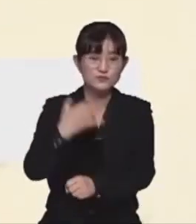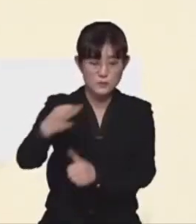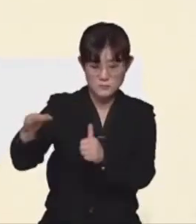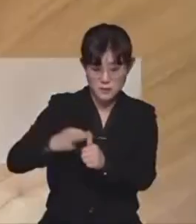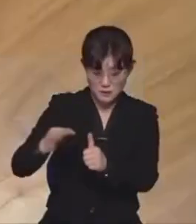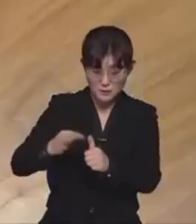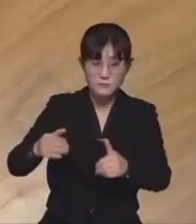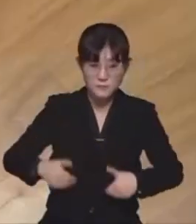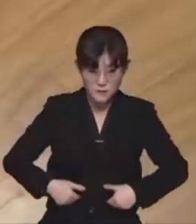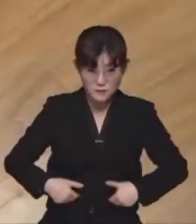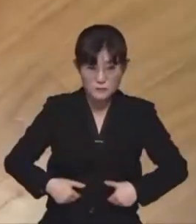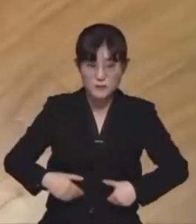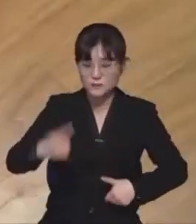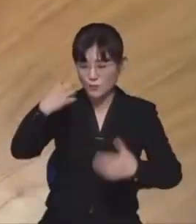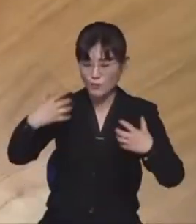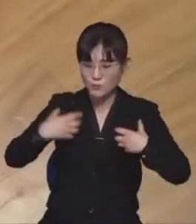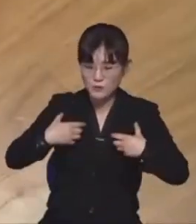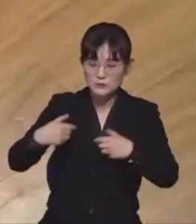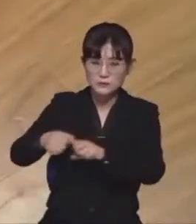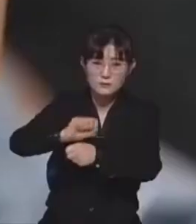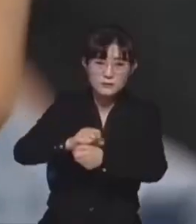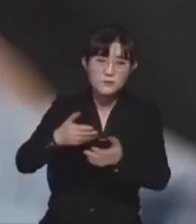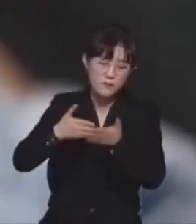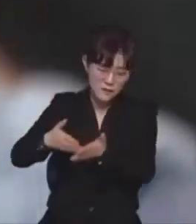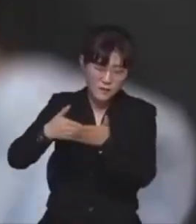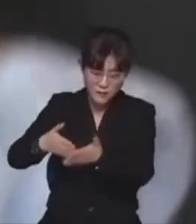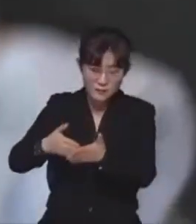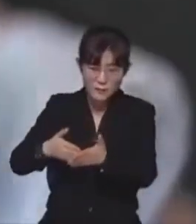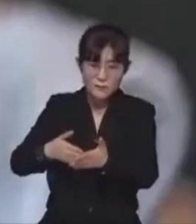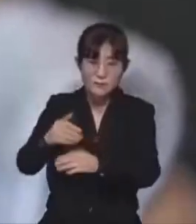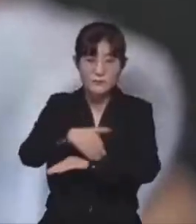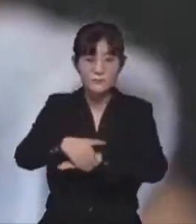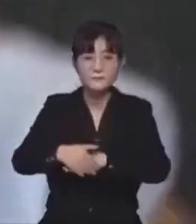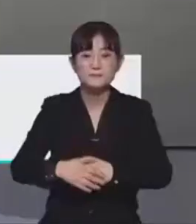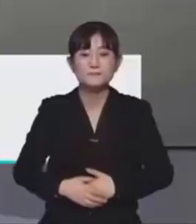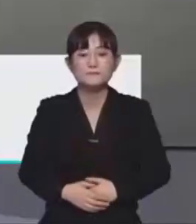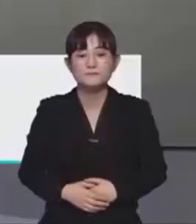맞다며 정부에 적극적으로 건의해달라고 독려했습니다.